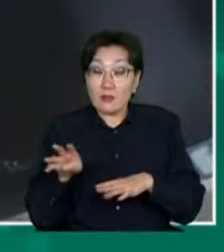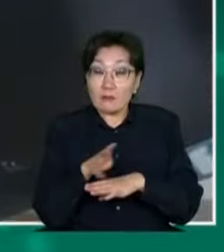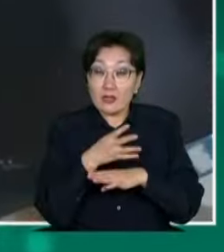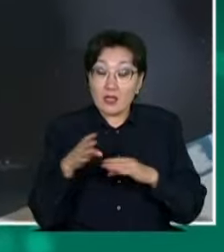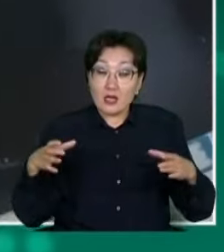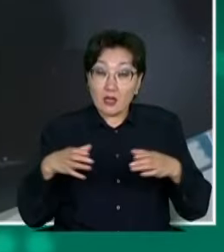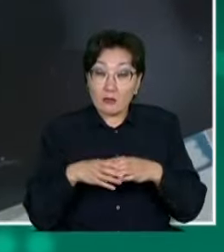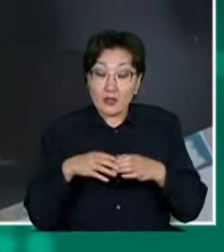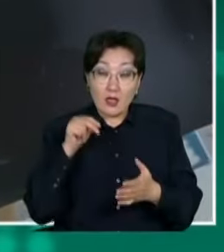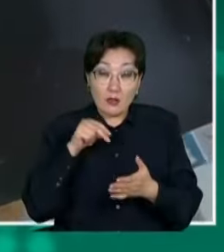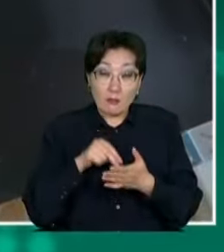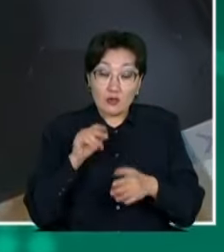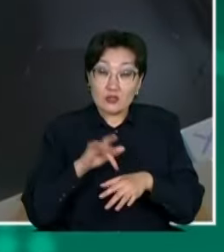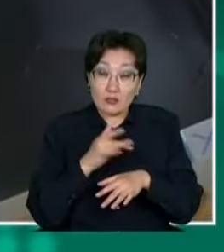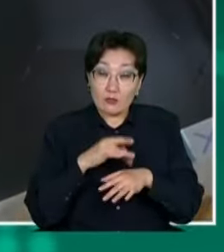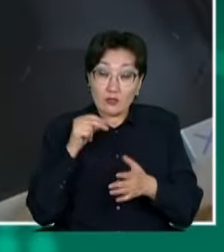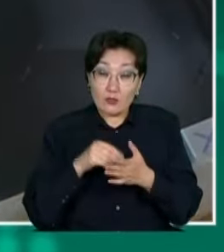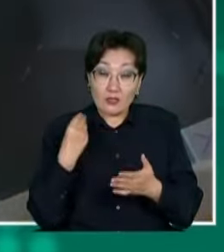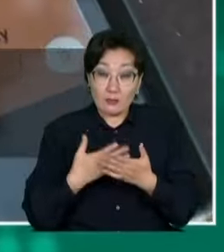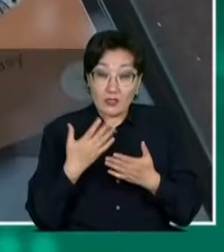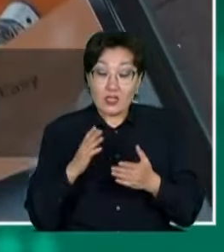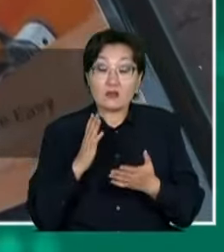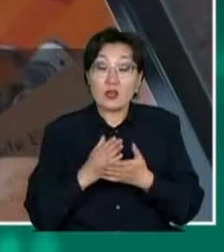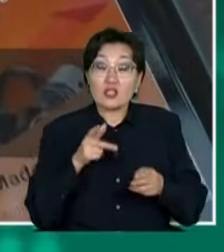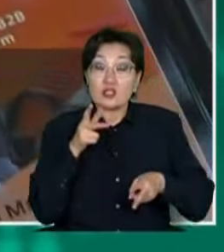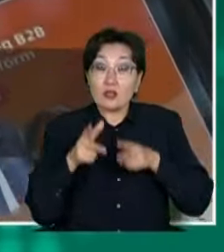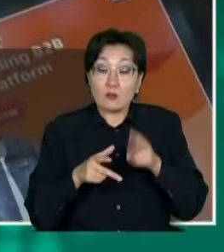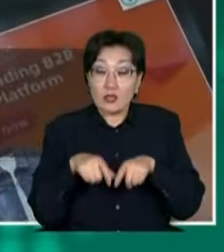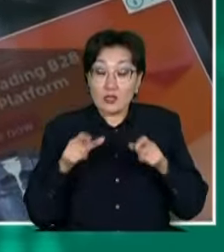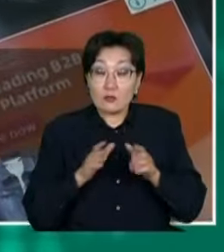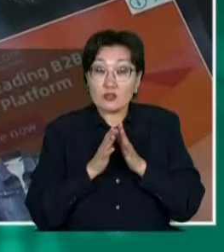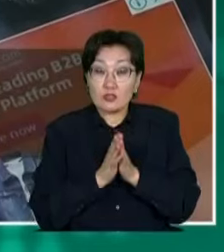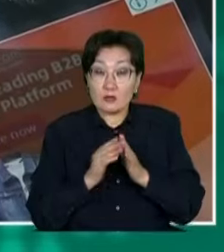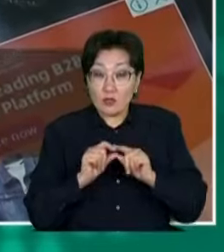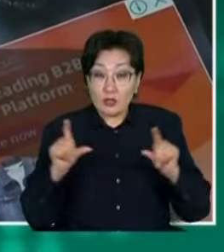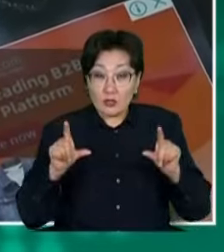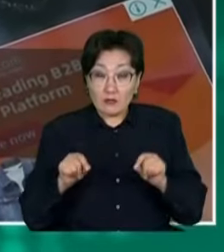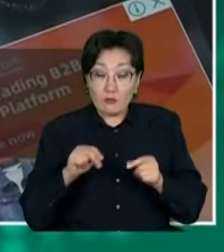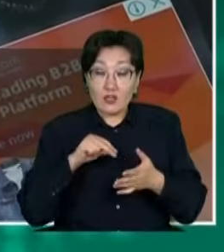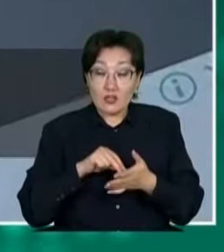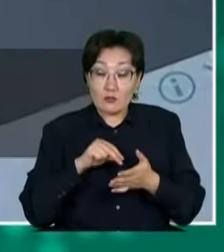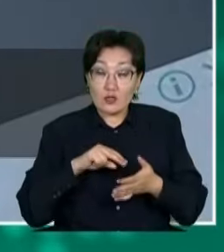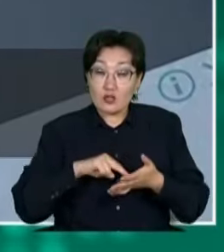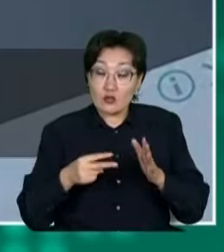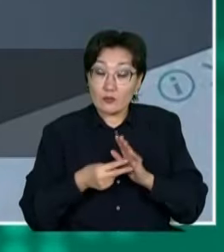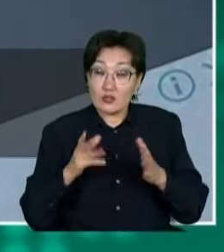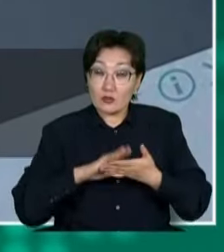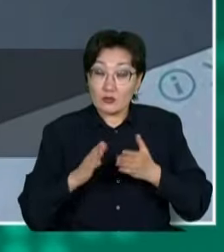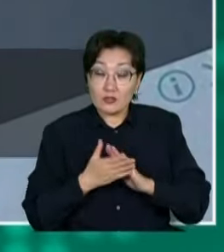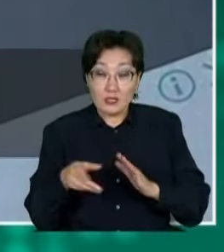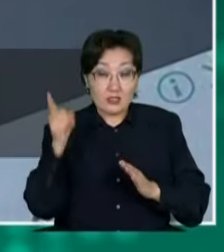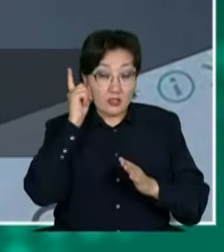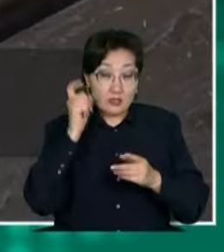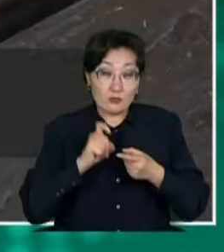бағаны өсіріп жібергеніне шағымданыпты. Абоненттердің өтінішінен кейін агенттік тарифтік жоспарлардың шарттары мен ұялы